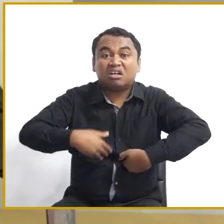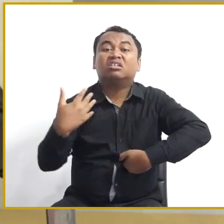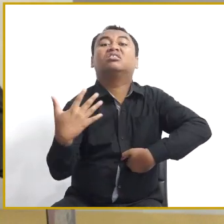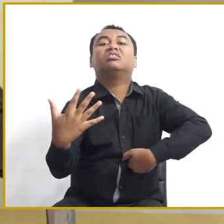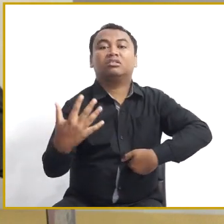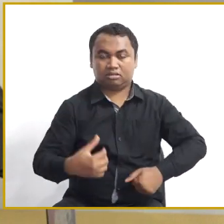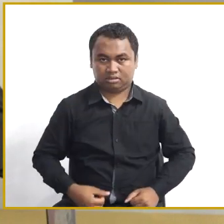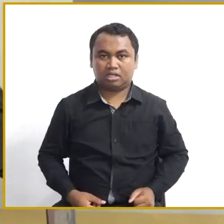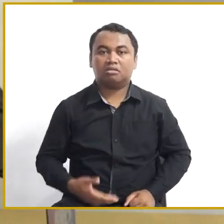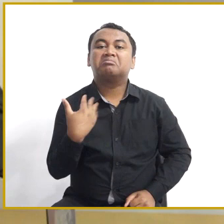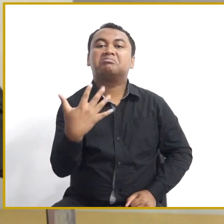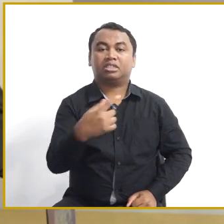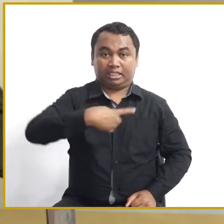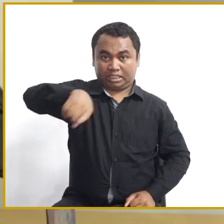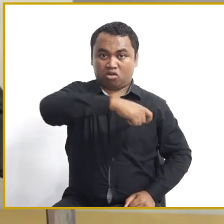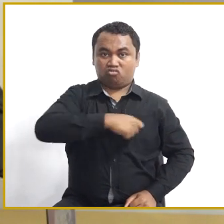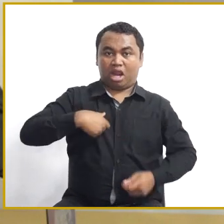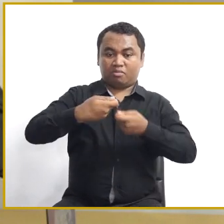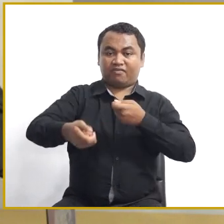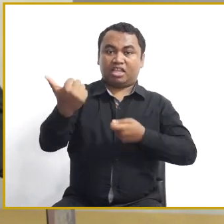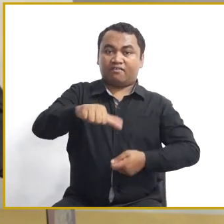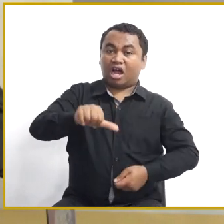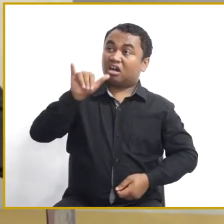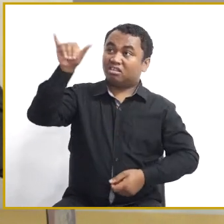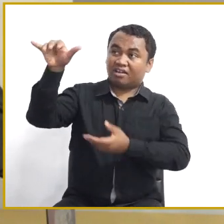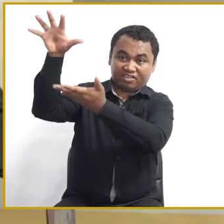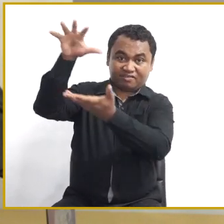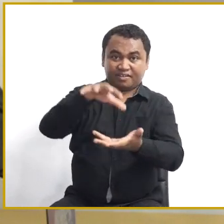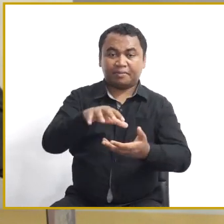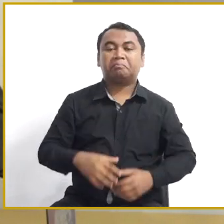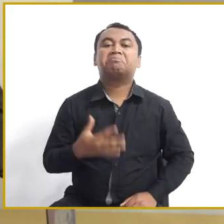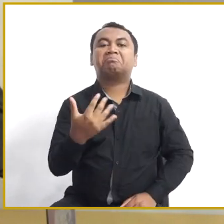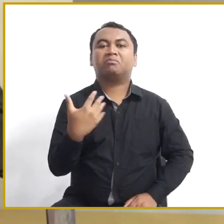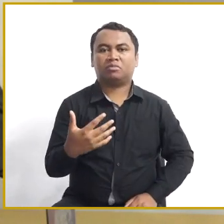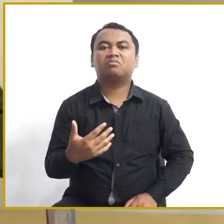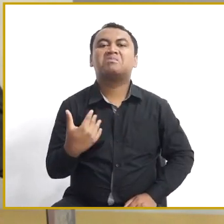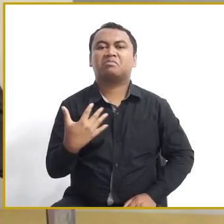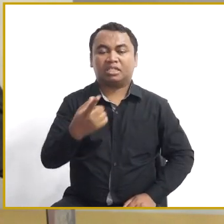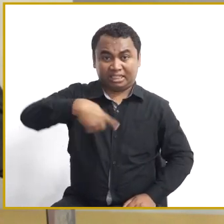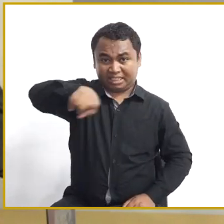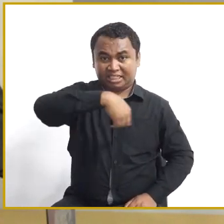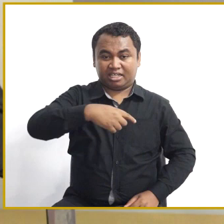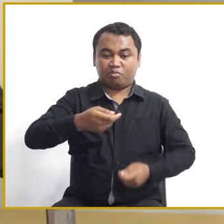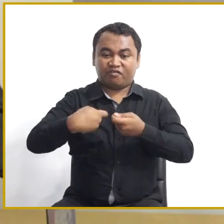Nahoana tsika mbola manafatra vary? Nahoana ny vidin'omby tsika mbola lafo be?